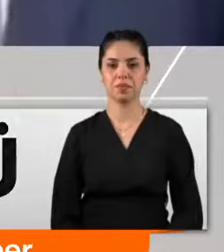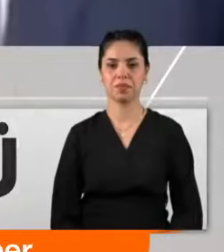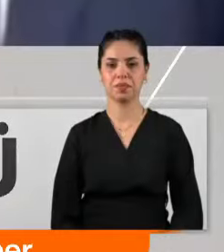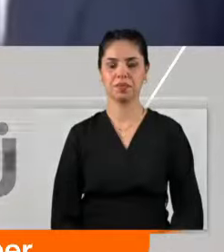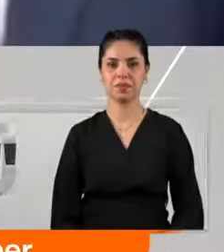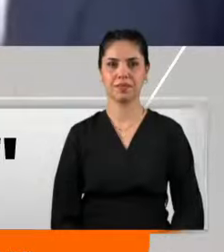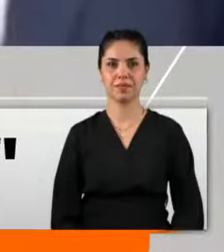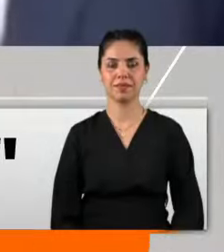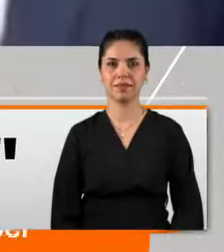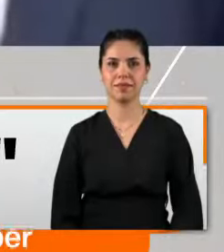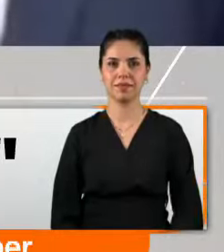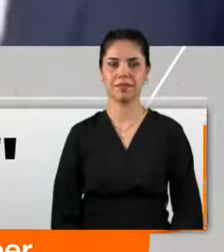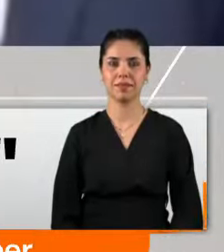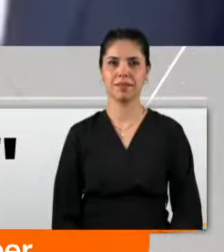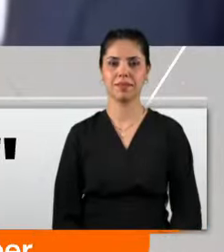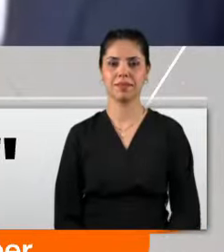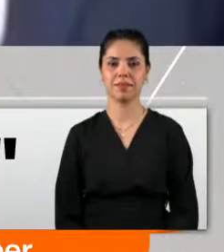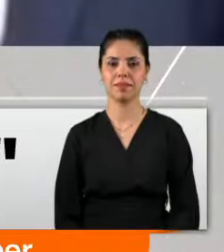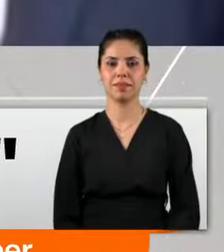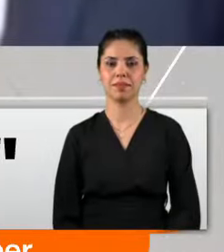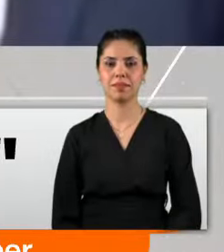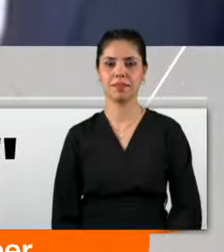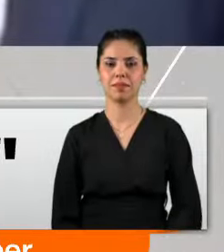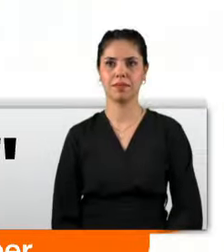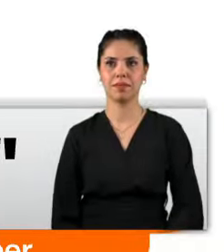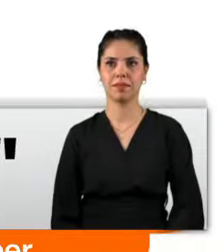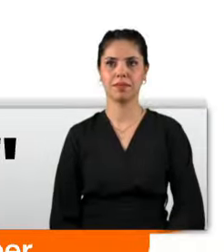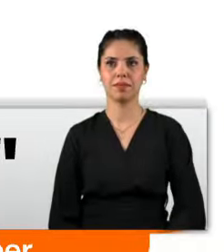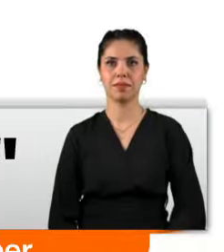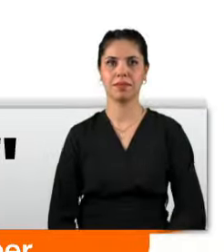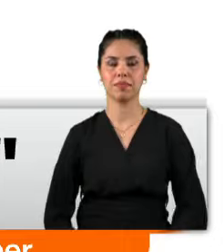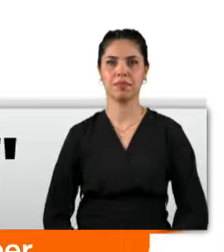Şahsını da çok severim. Gerçekten de düzgün ve dürüst bir insandır.